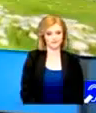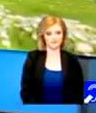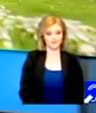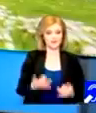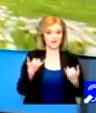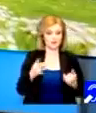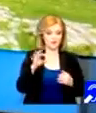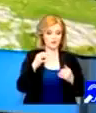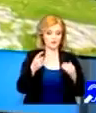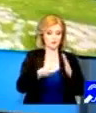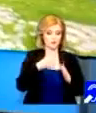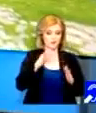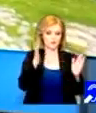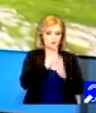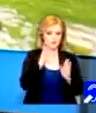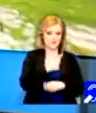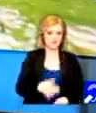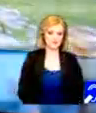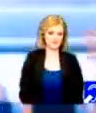Iar pe final să vedem datele meteo.